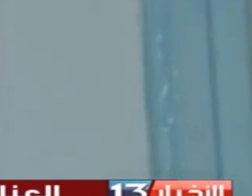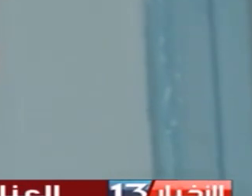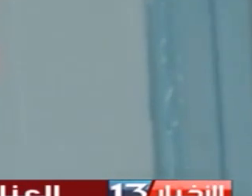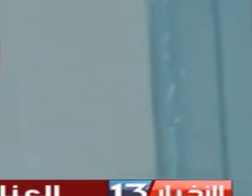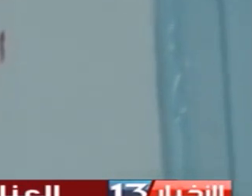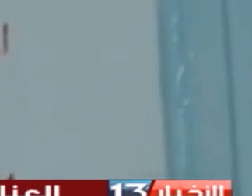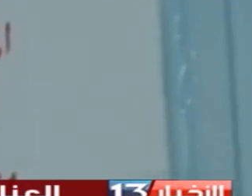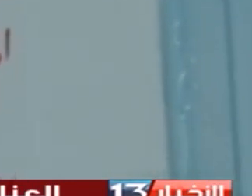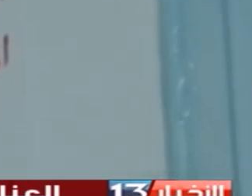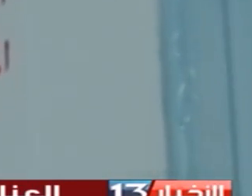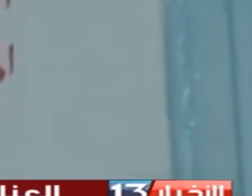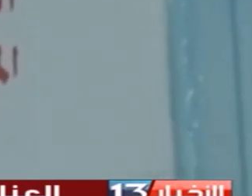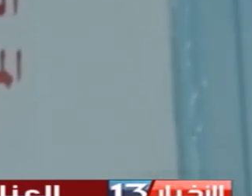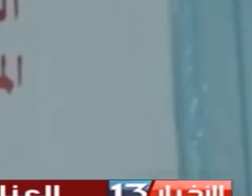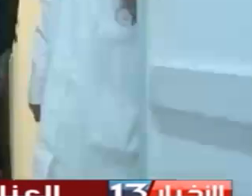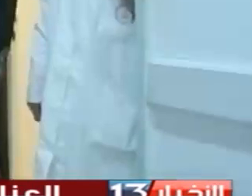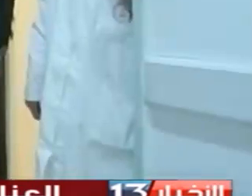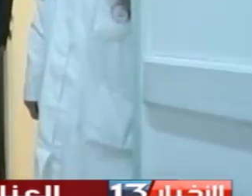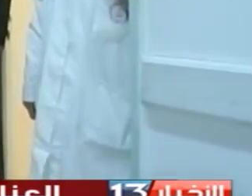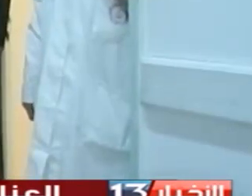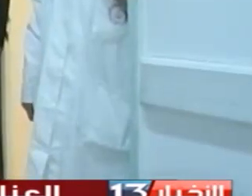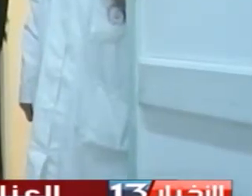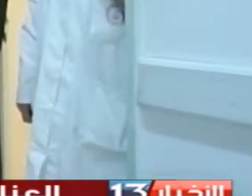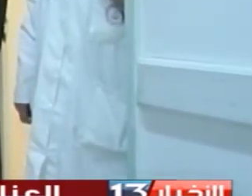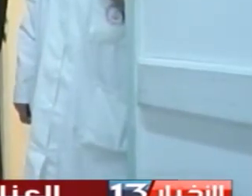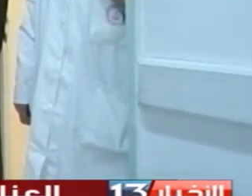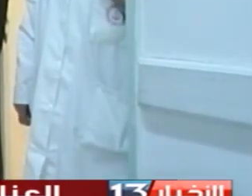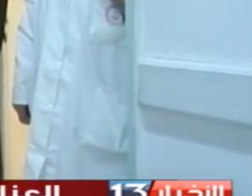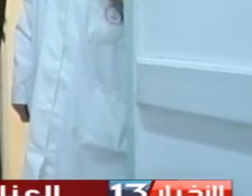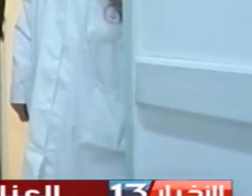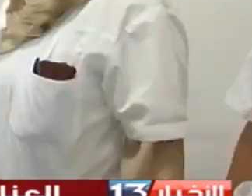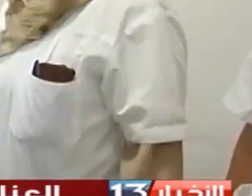الاطار الطبي بالمستشفى الجهوي بالكاف